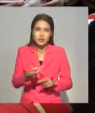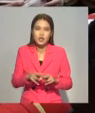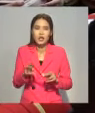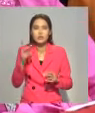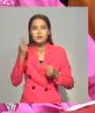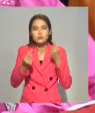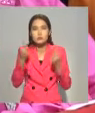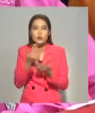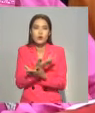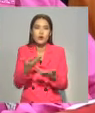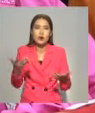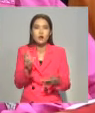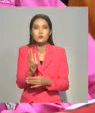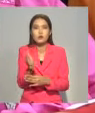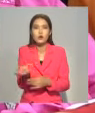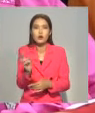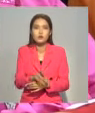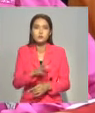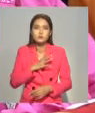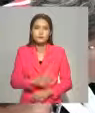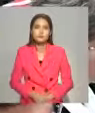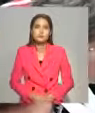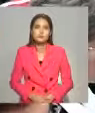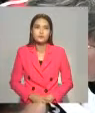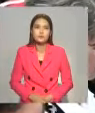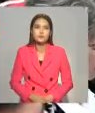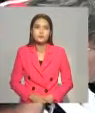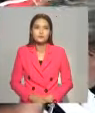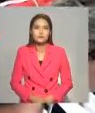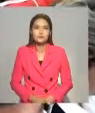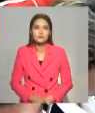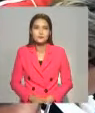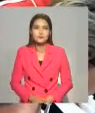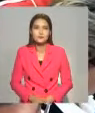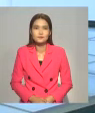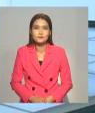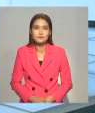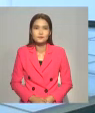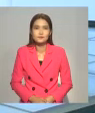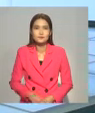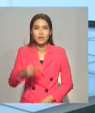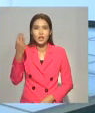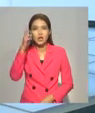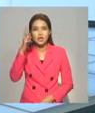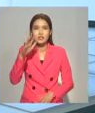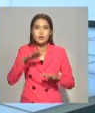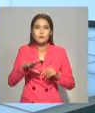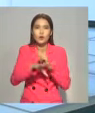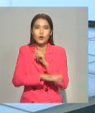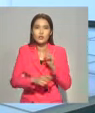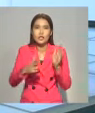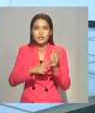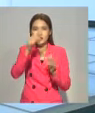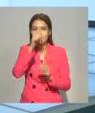әдістемелік нұсқаулықтар ұсынды. Заңғарсанай, Қайрат Телеусізев, Астана Таймс, Қостанай. Елімізде соңғы 8